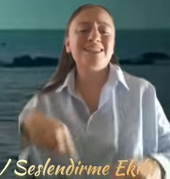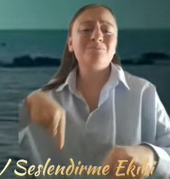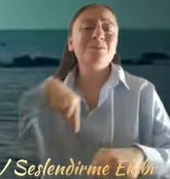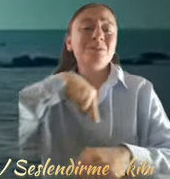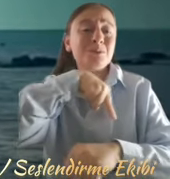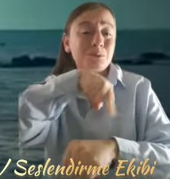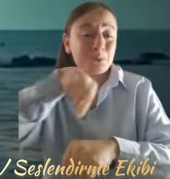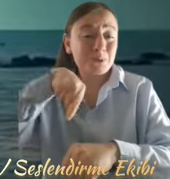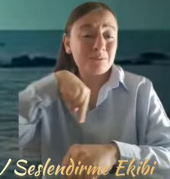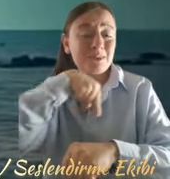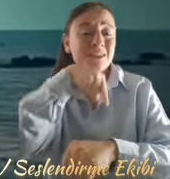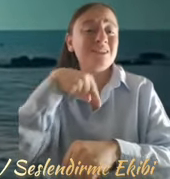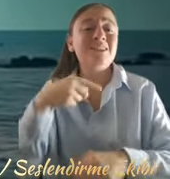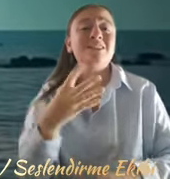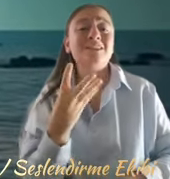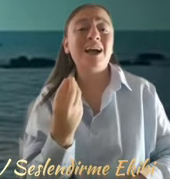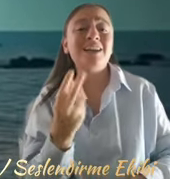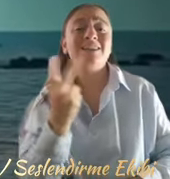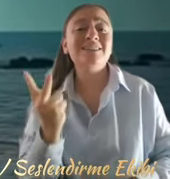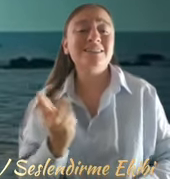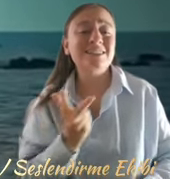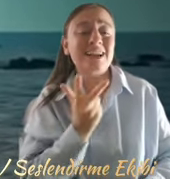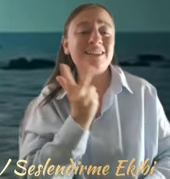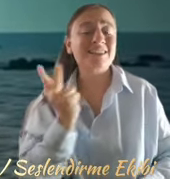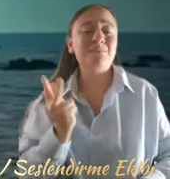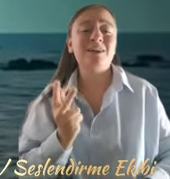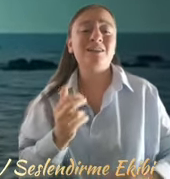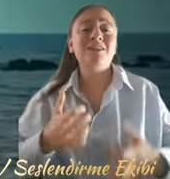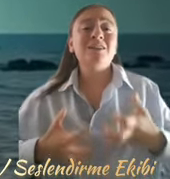Dönemeç kendini tüketen zaman.